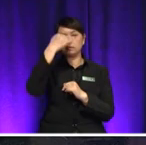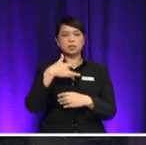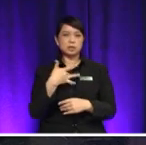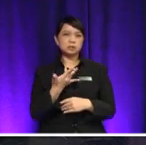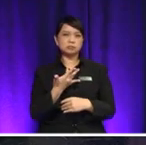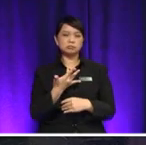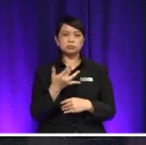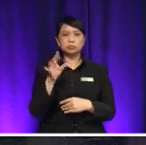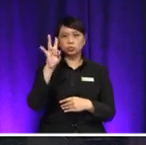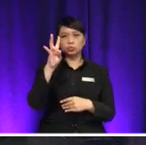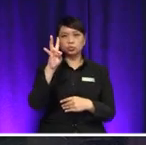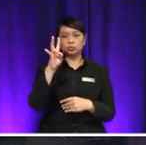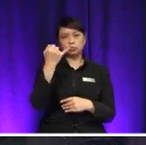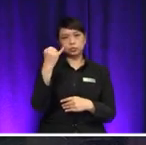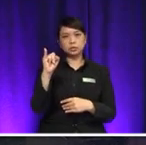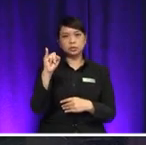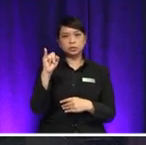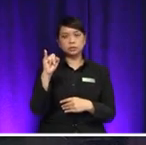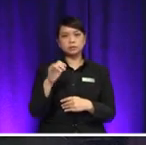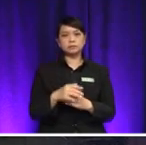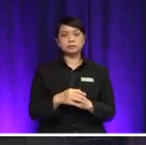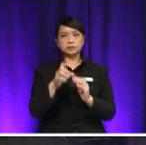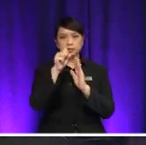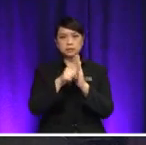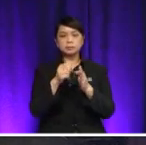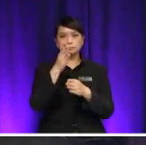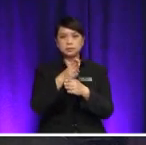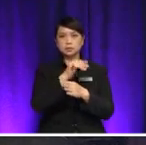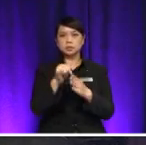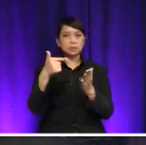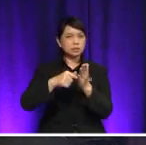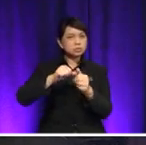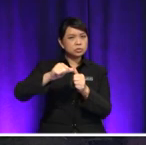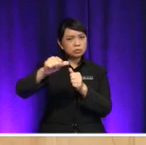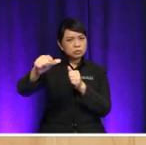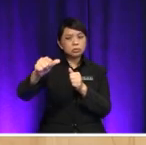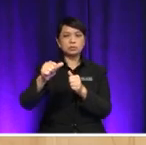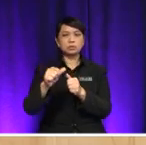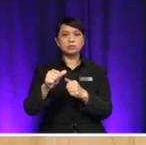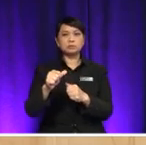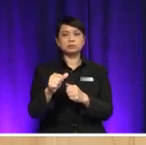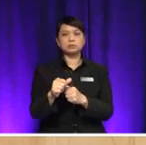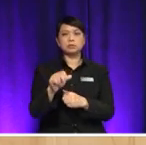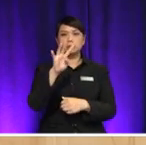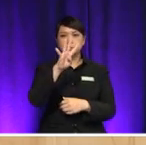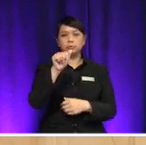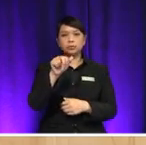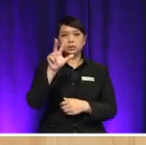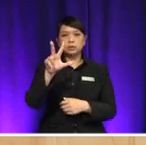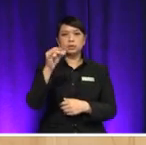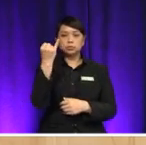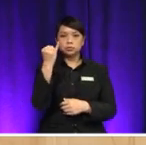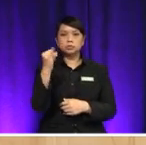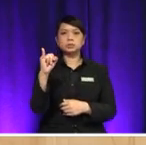7 juta Sebenarnya lagi jauh jatuh yaitu sebanyak empat puluhan 3 juta Oke